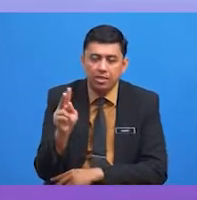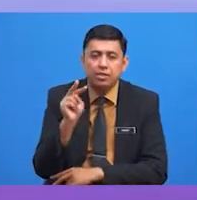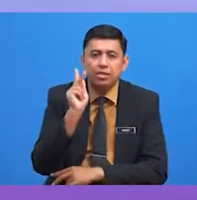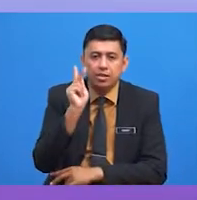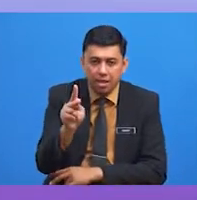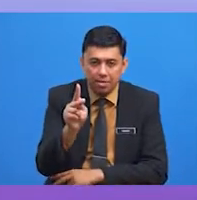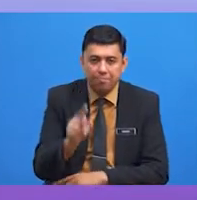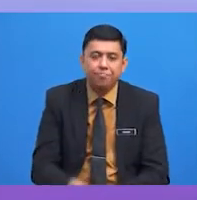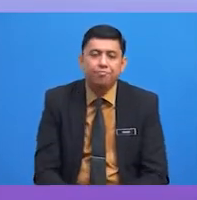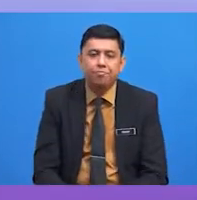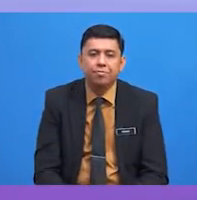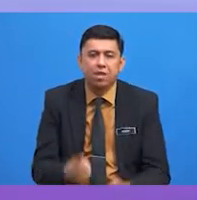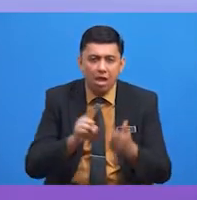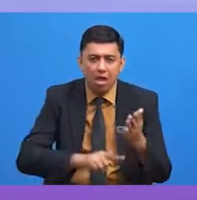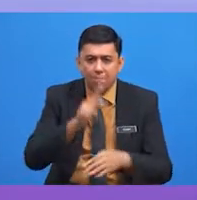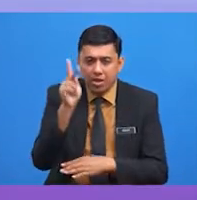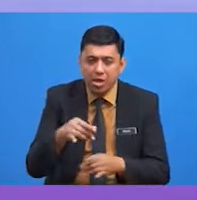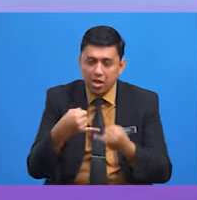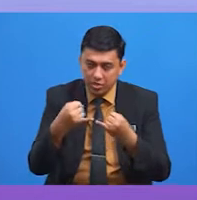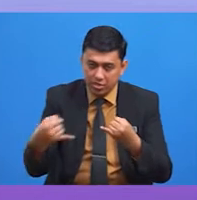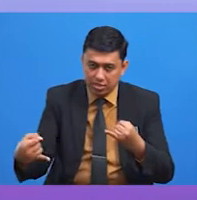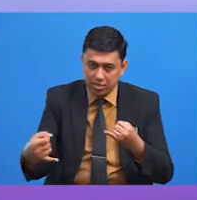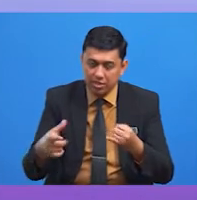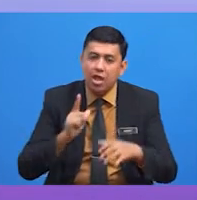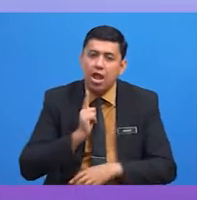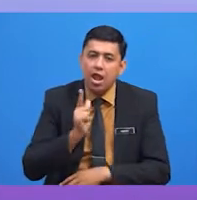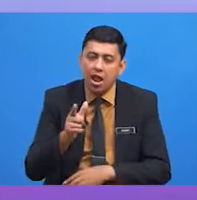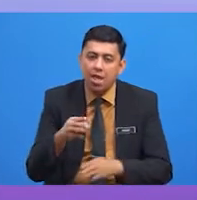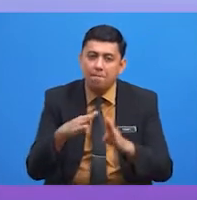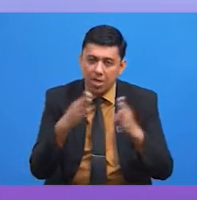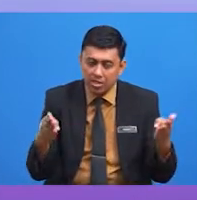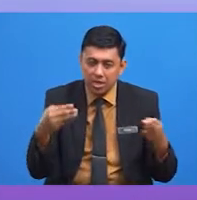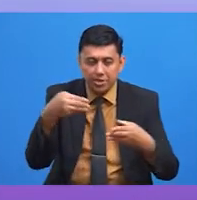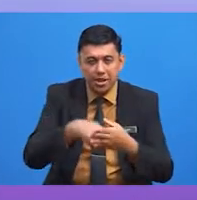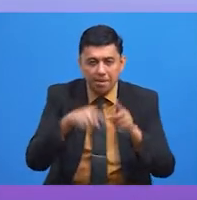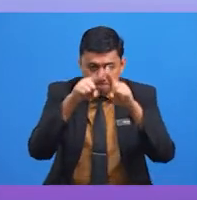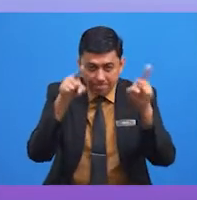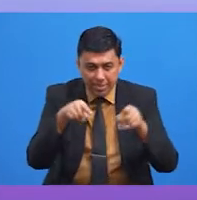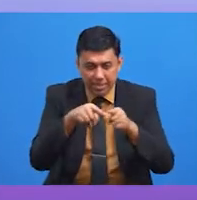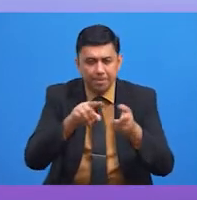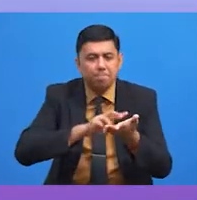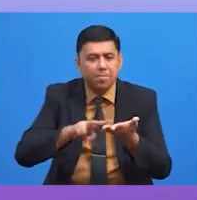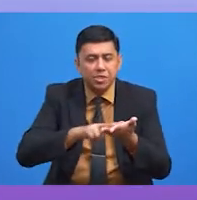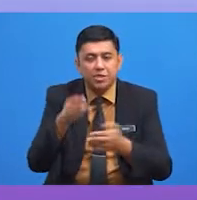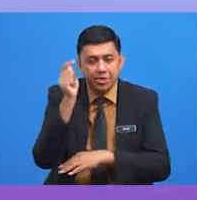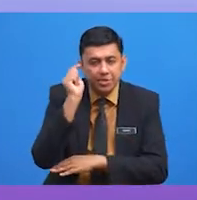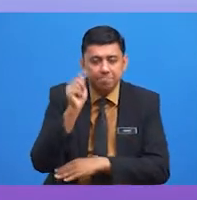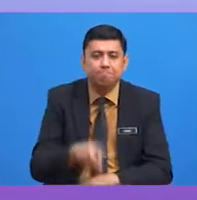A. Apakah jenis laras bahasa dalam petikan di atas?